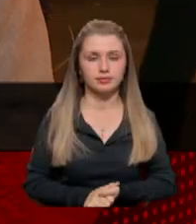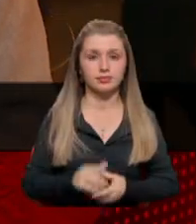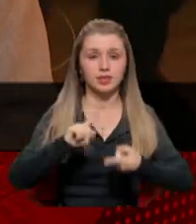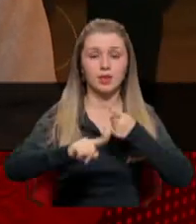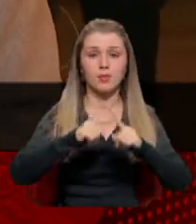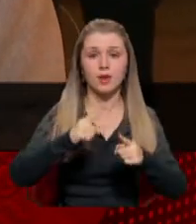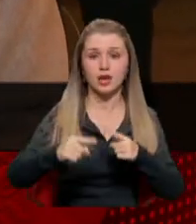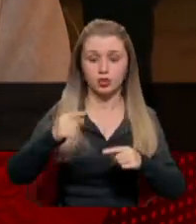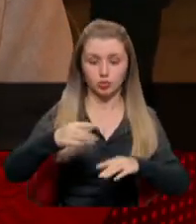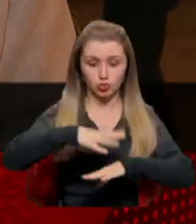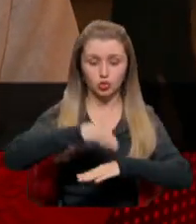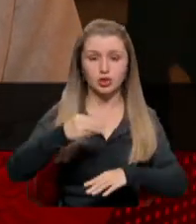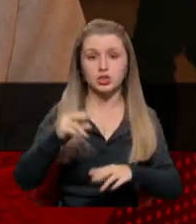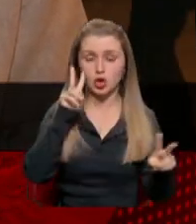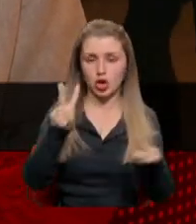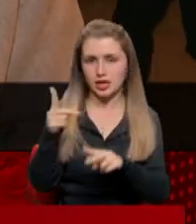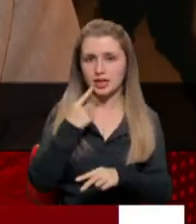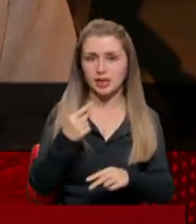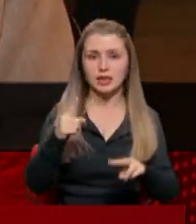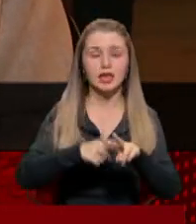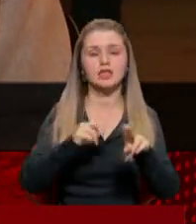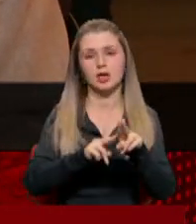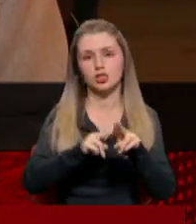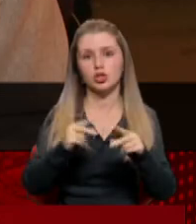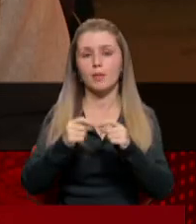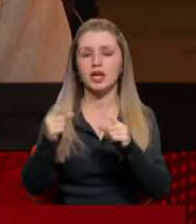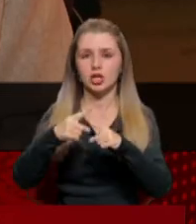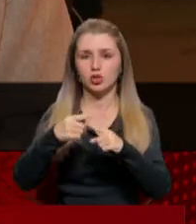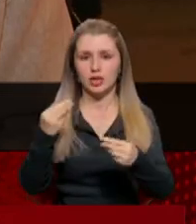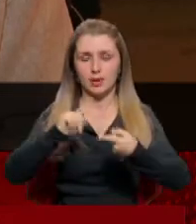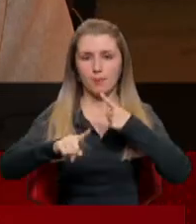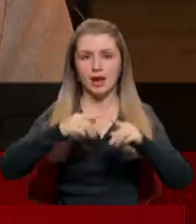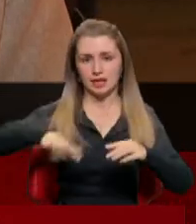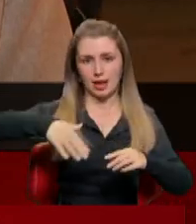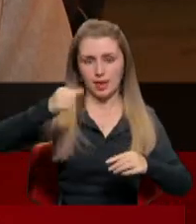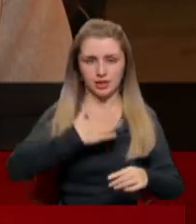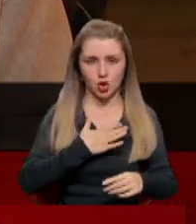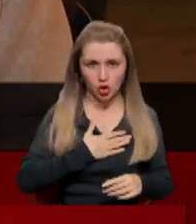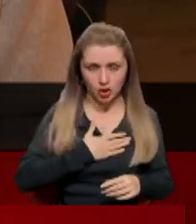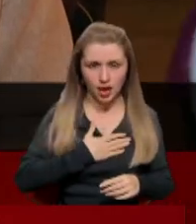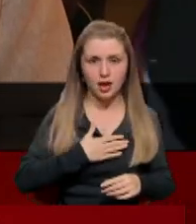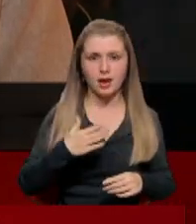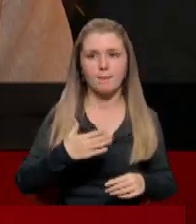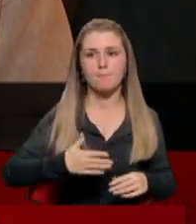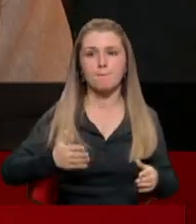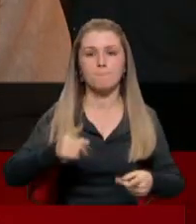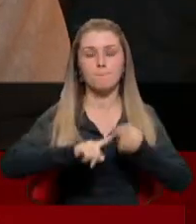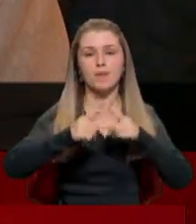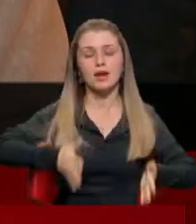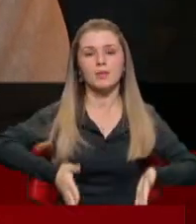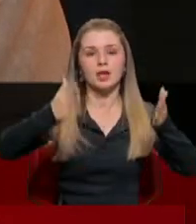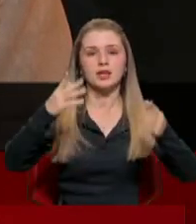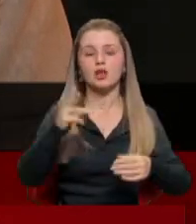Parti kurullarında alınacak kararlarda gözler dedik. Yeşim Karacaoğlu, Berkcan Tuğ, İyi Parti Genel Merkezi önünde parti binasında dün